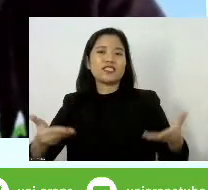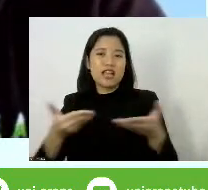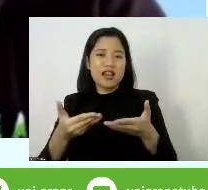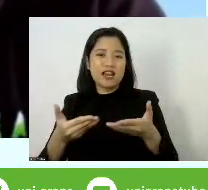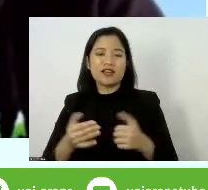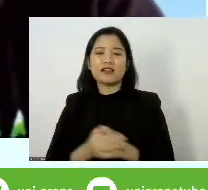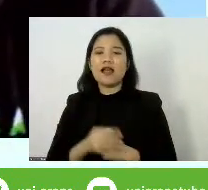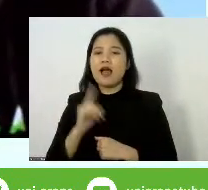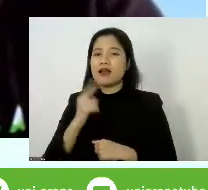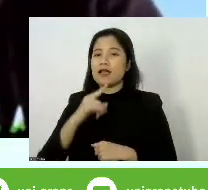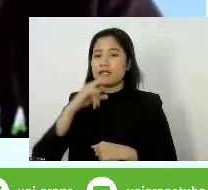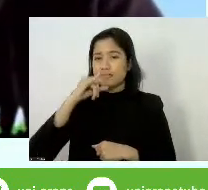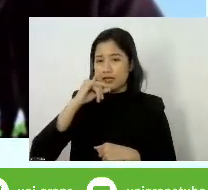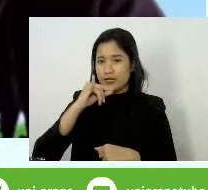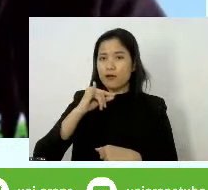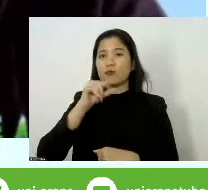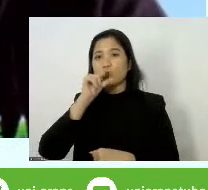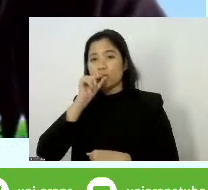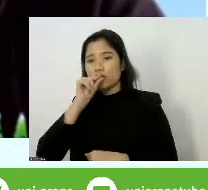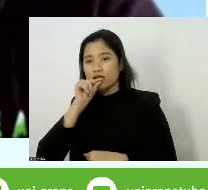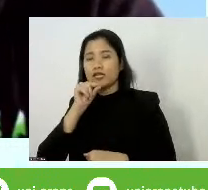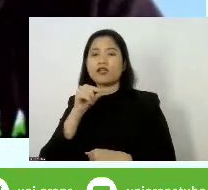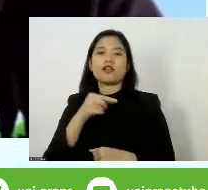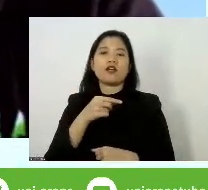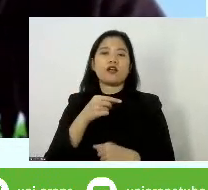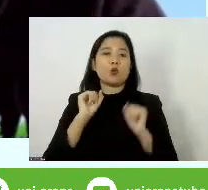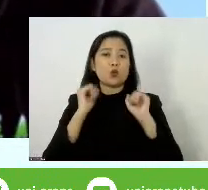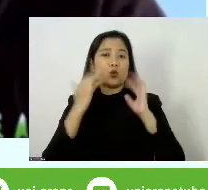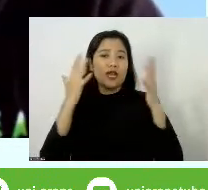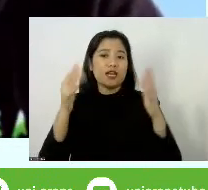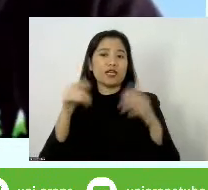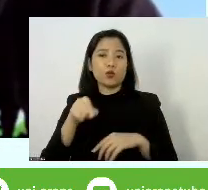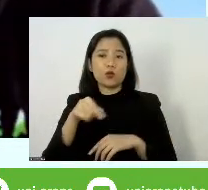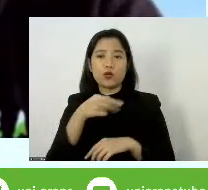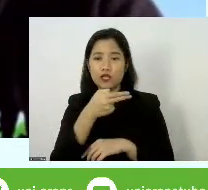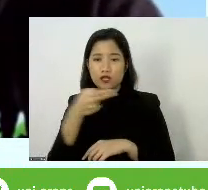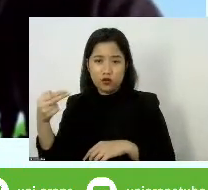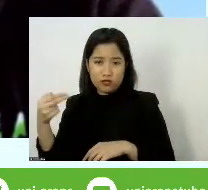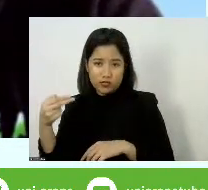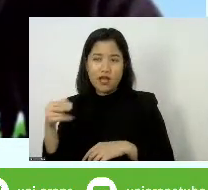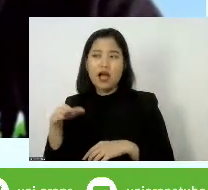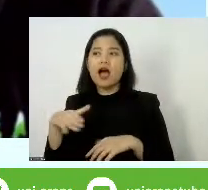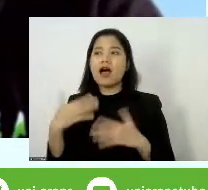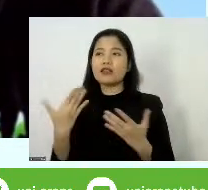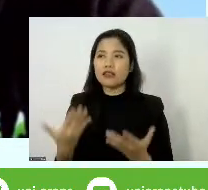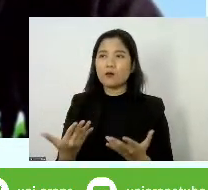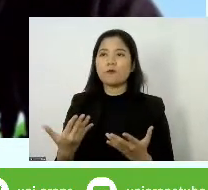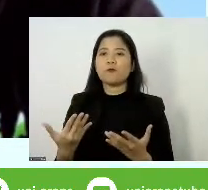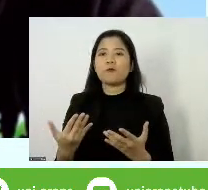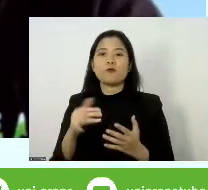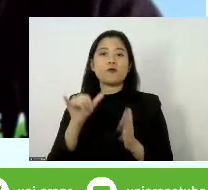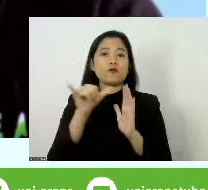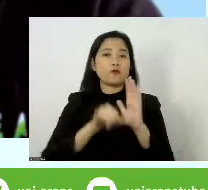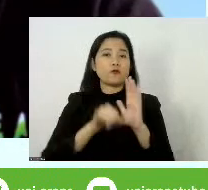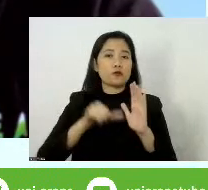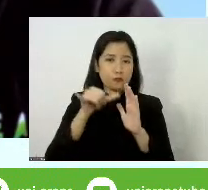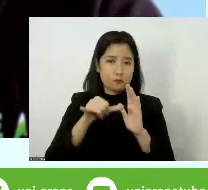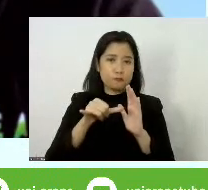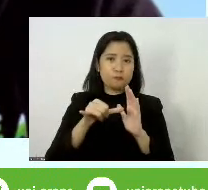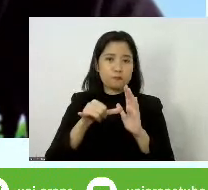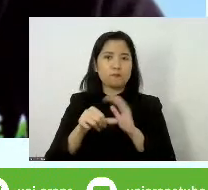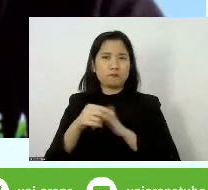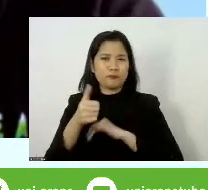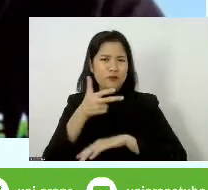ada Instagram Twitter Wetan Itu ide atau YouTube hutan itu Indonesia yang banyak banget video-video yang bisa kita